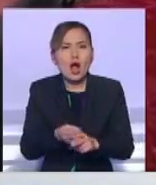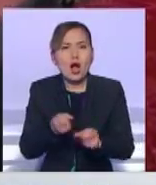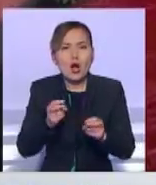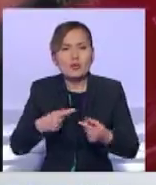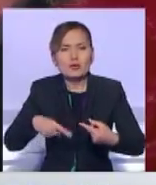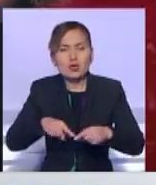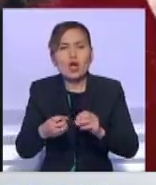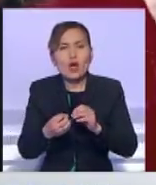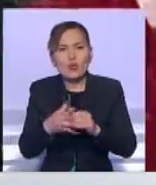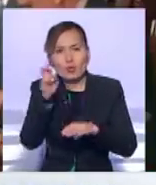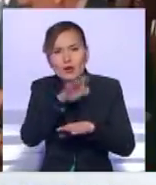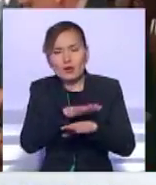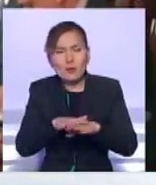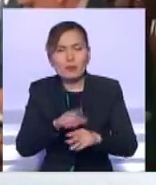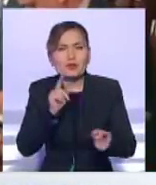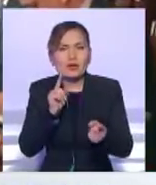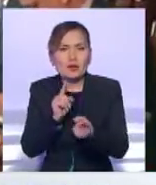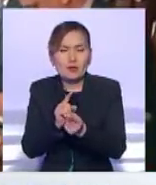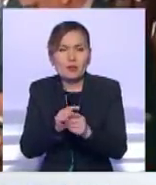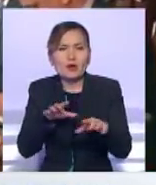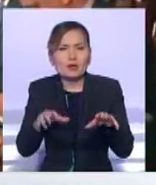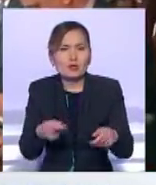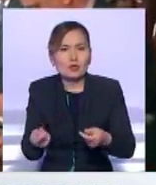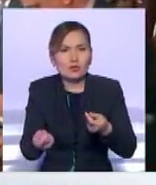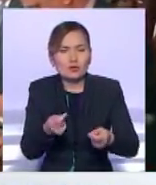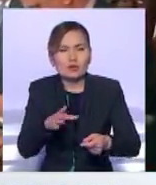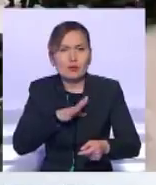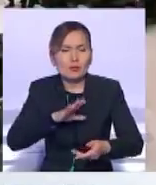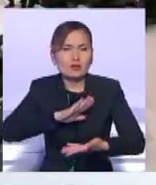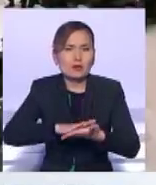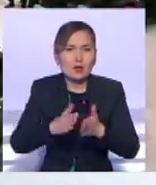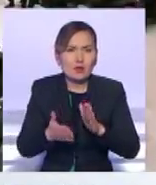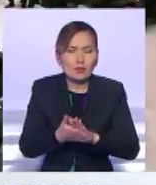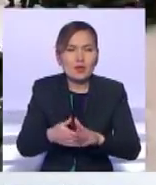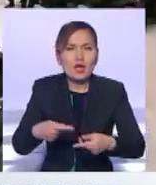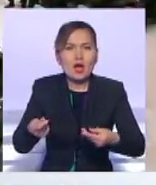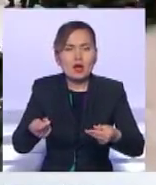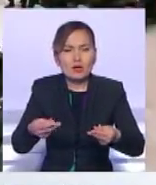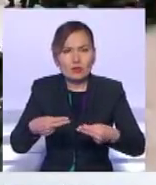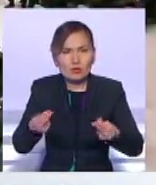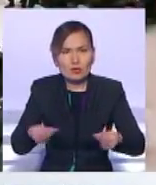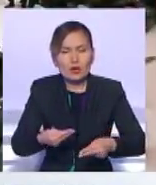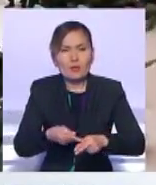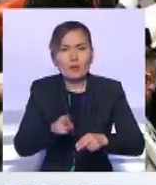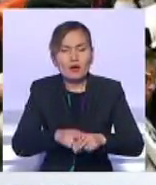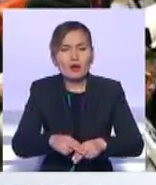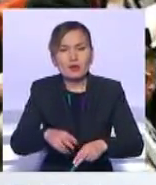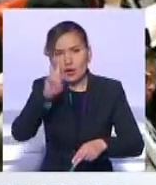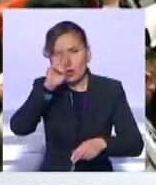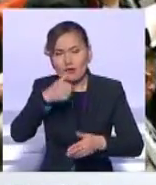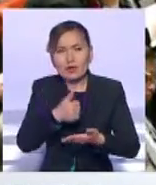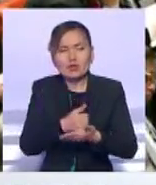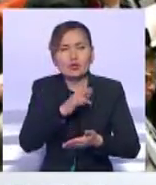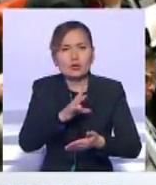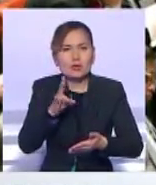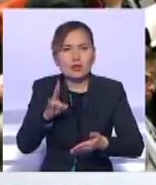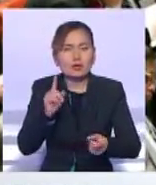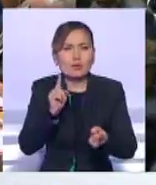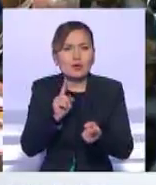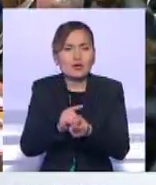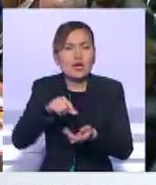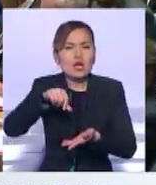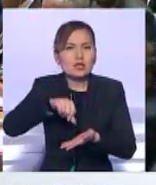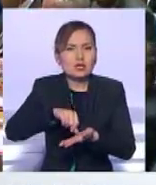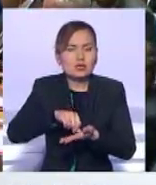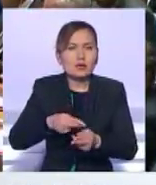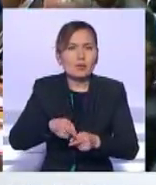15 мүшесімен бұрын-соңды болмаған іссапар жасалды. Елбасының қатысуымен брифинг және ашық пікірталас өтті. Қазақстанның бейбітшілік